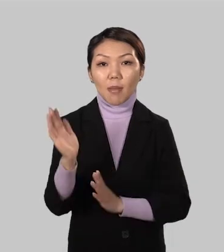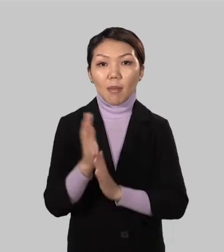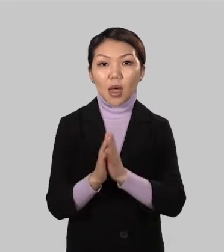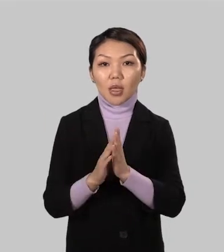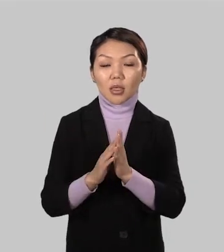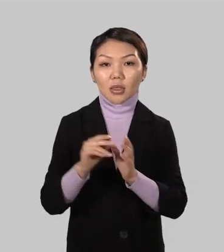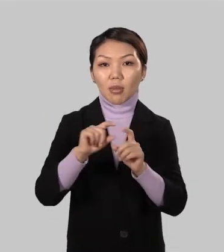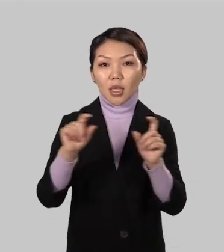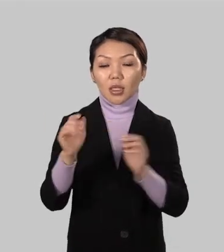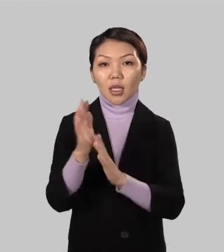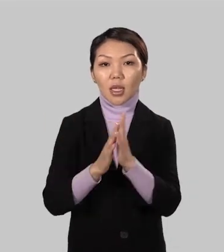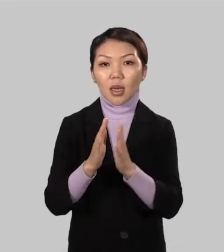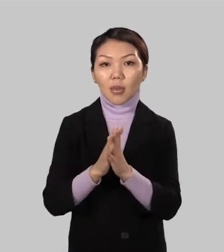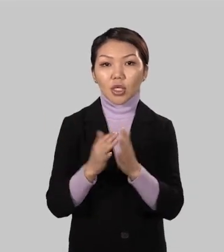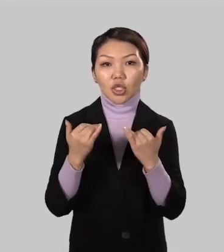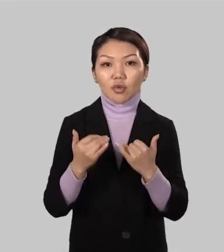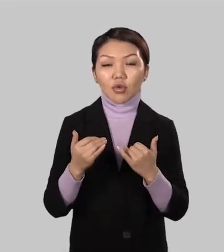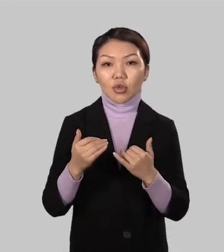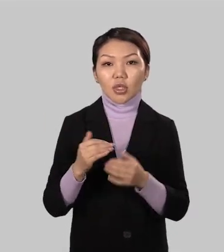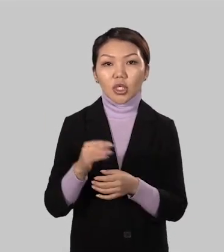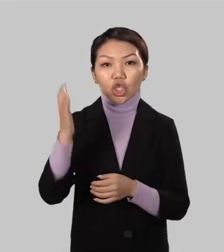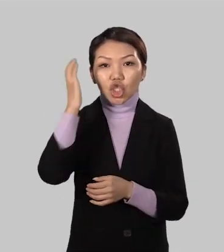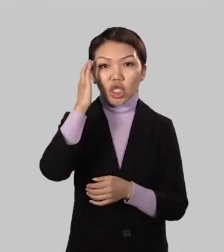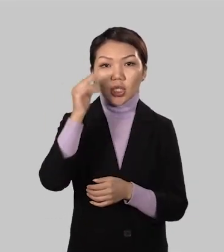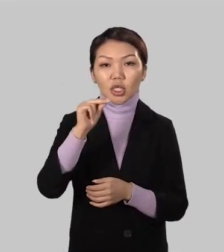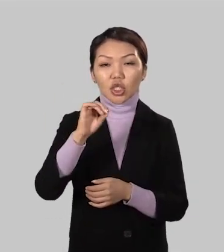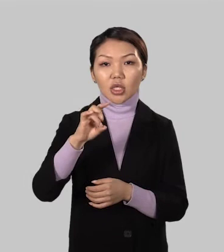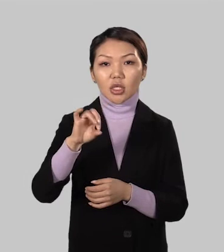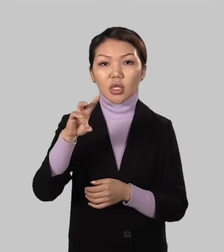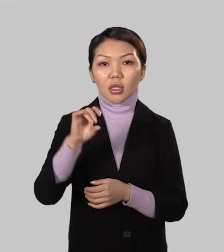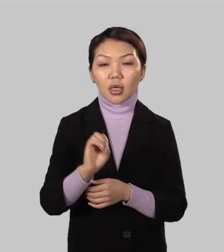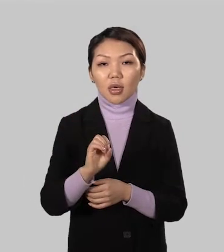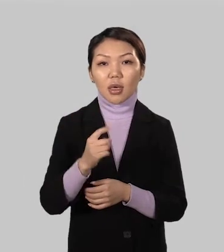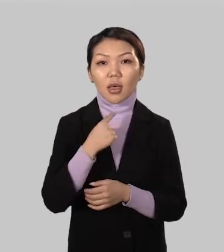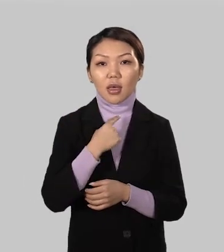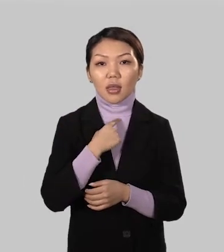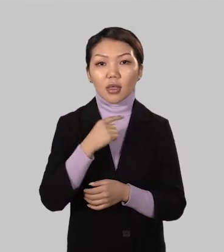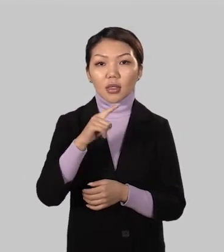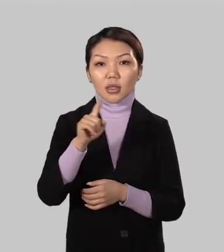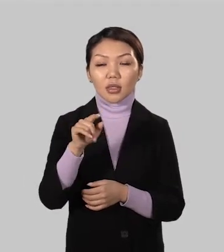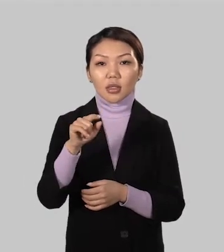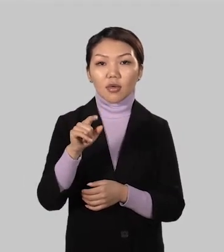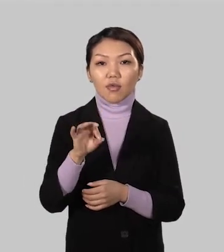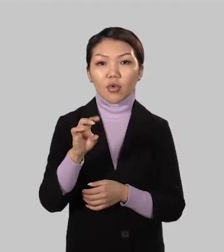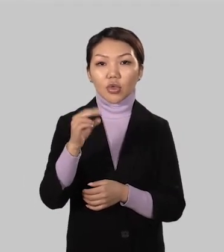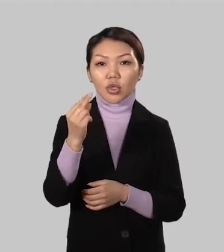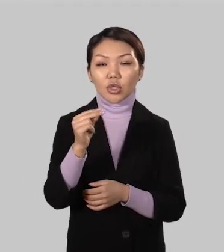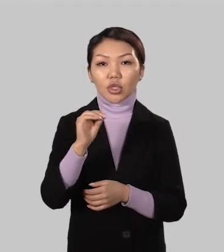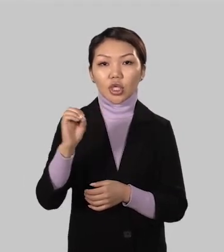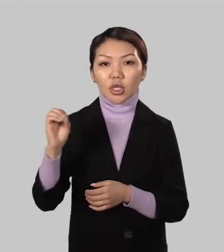чернее голоса звонче блок используют форму звания